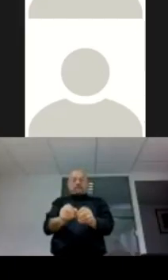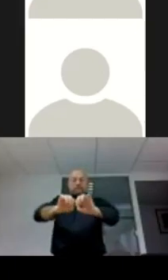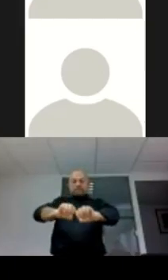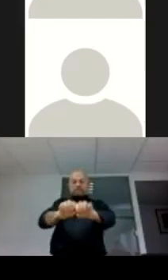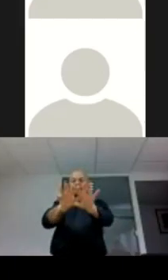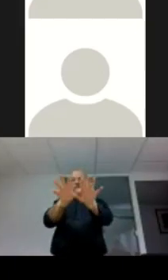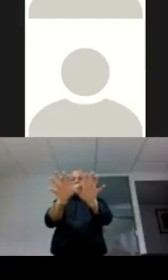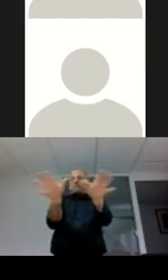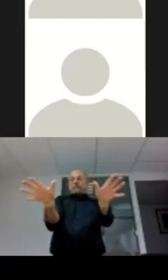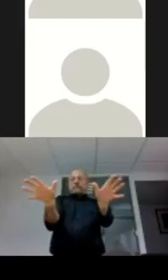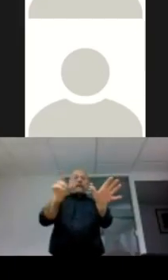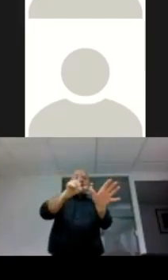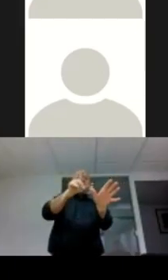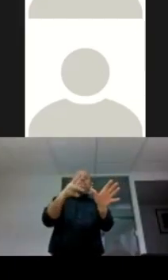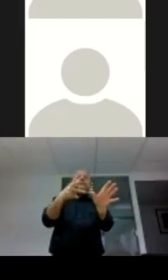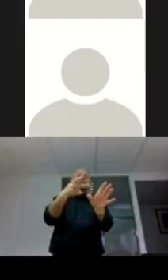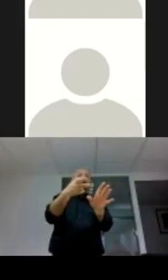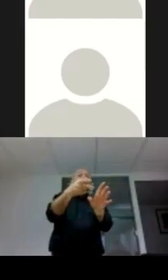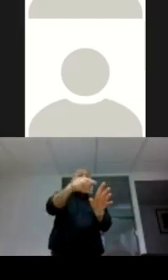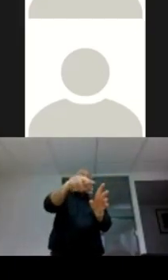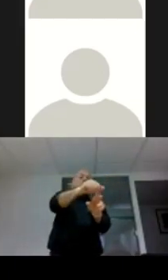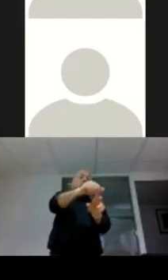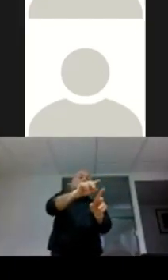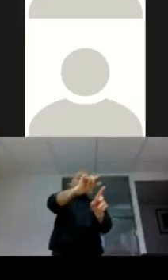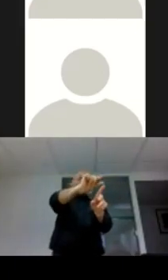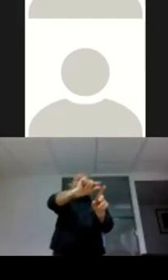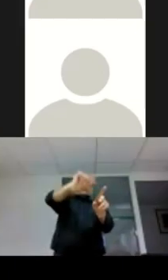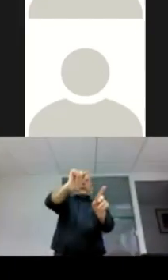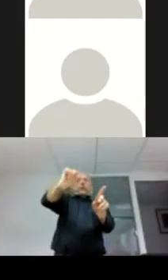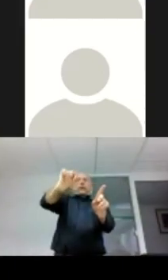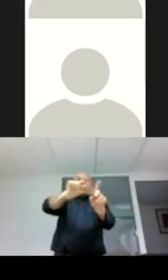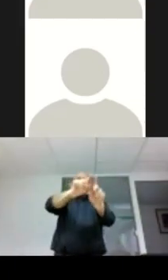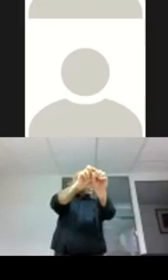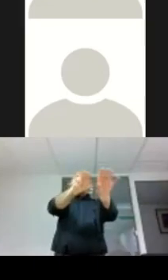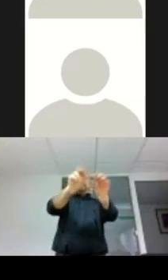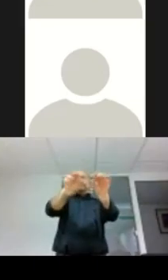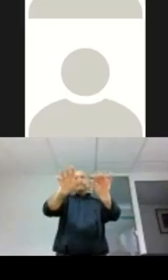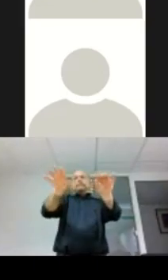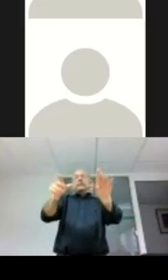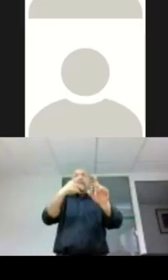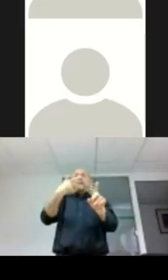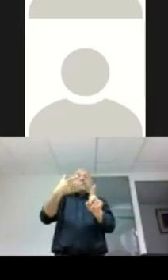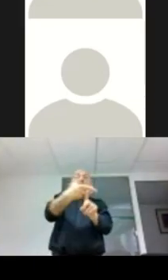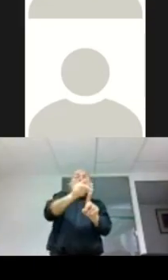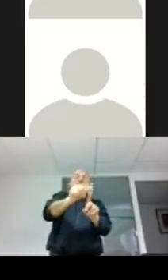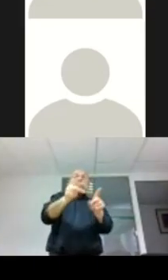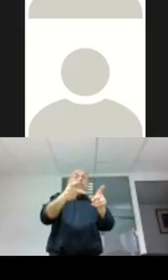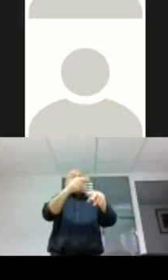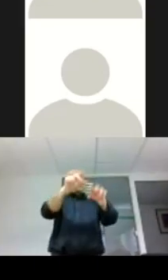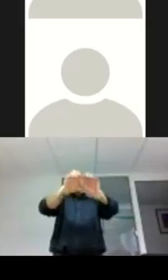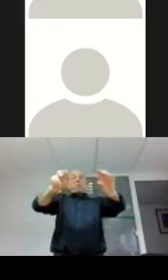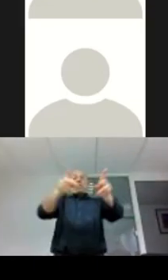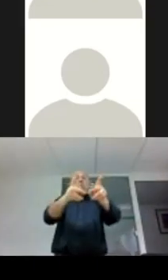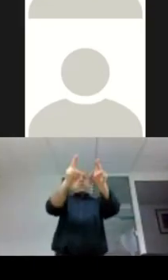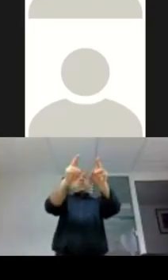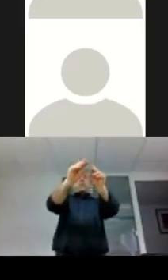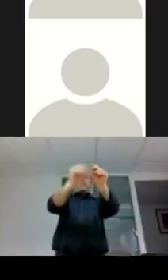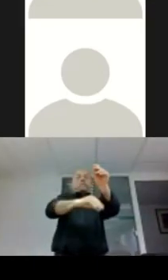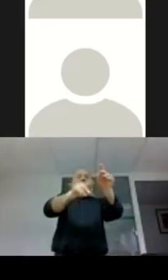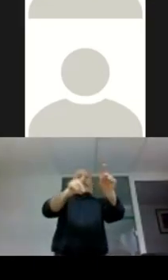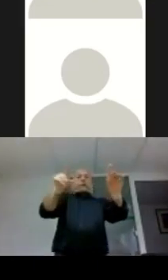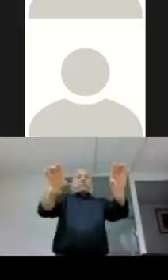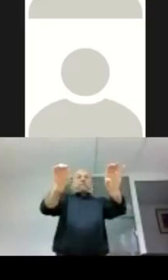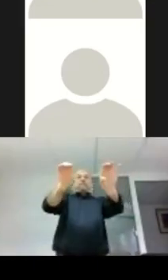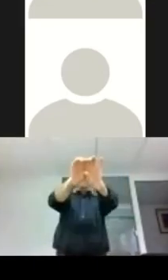va faire toute la continuité du côlon et qui permet de suppléer en termes de vascularisation pour que, si on